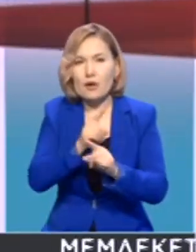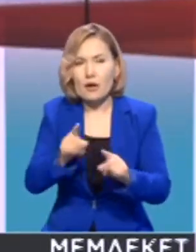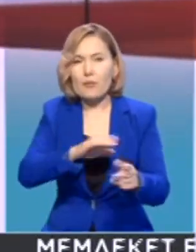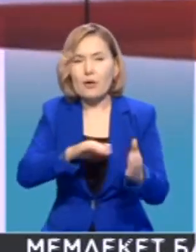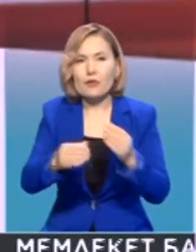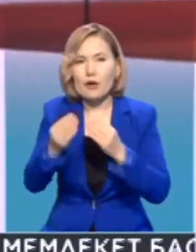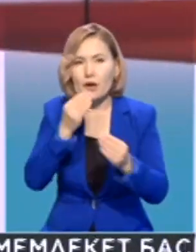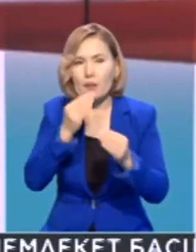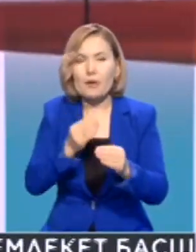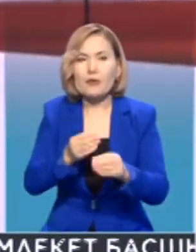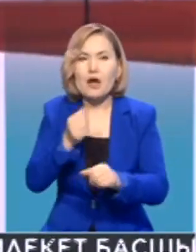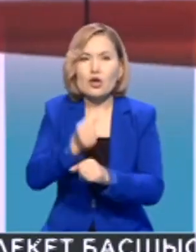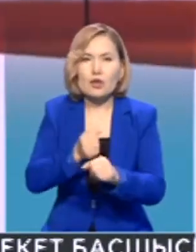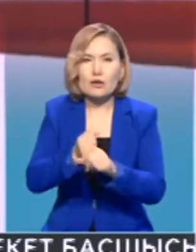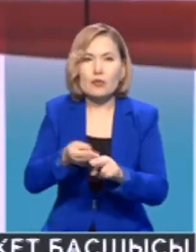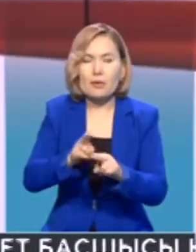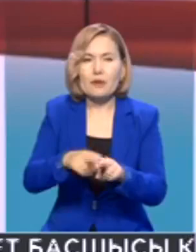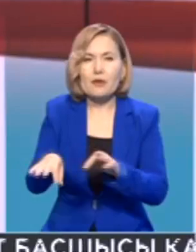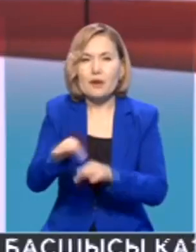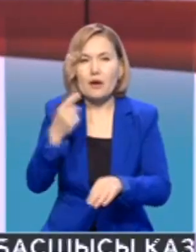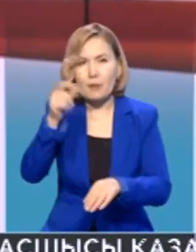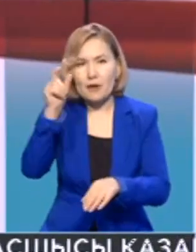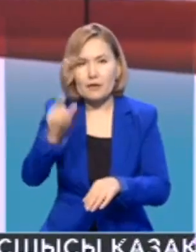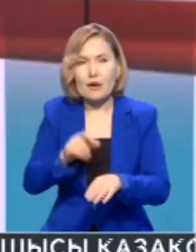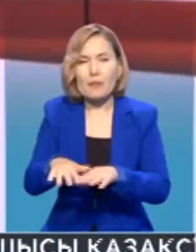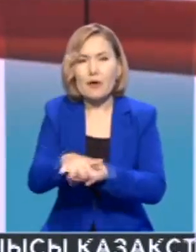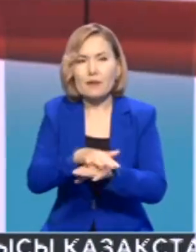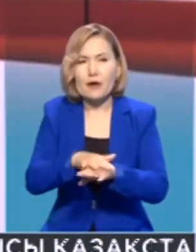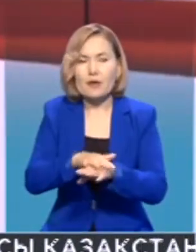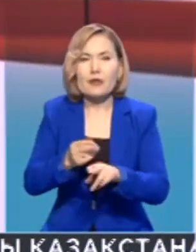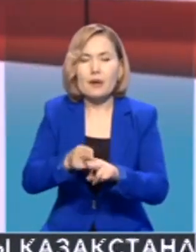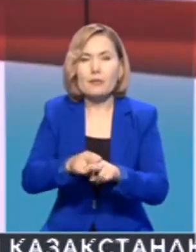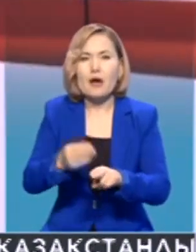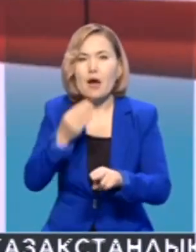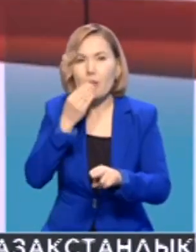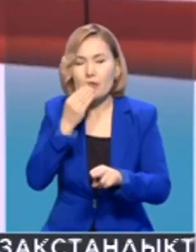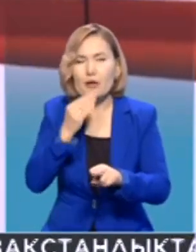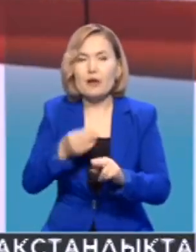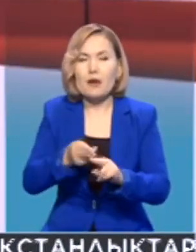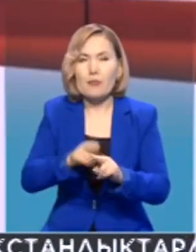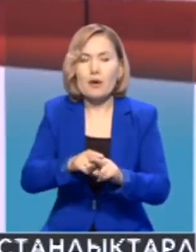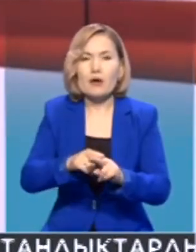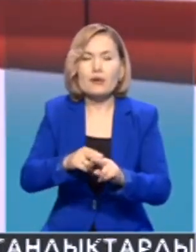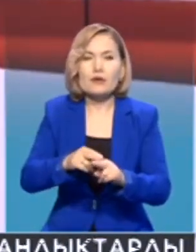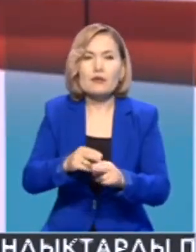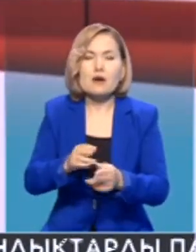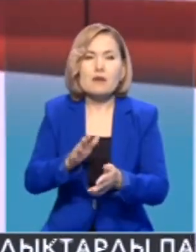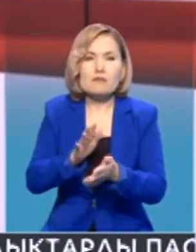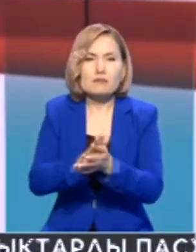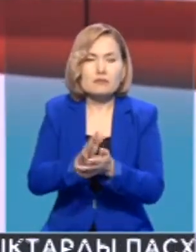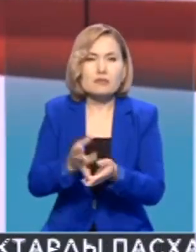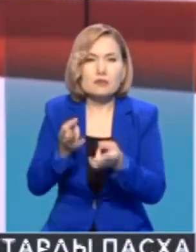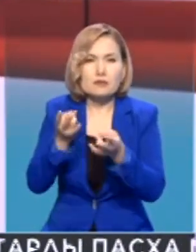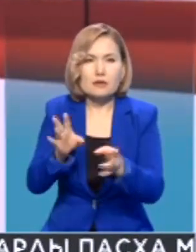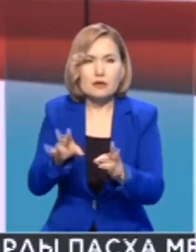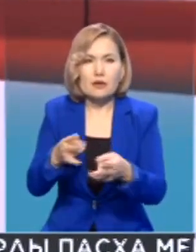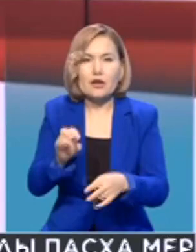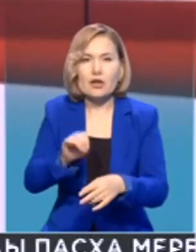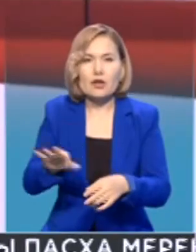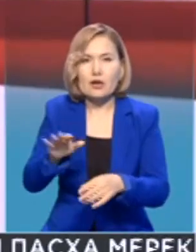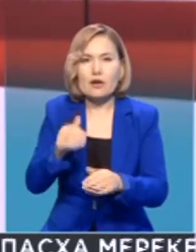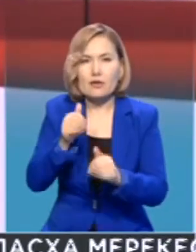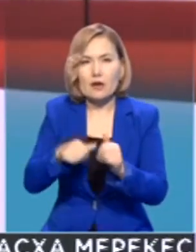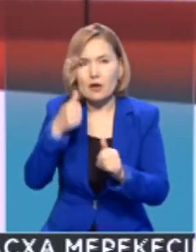өткен азық-түліктерден жасалады. Жоба авторларының мақсаты халықты тағамды рәсуа қылмауға үндеу. Еуропада жылына 90